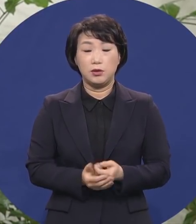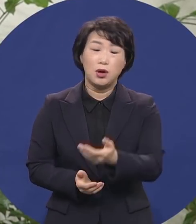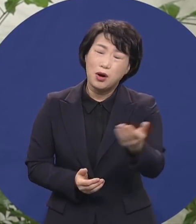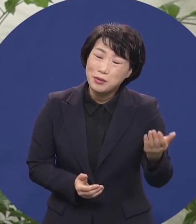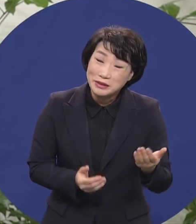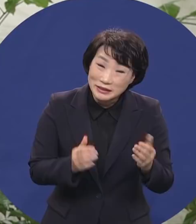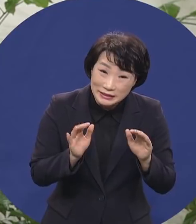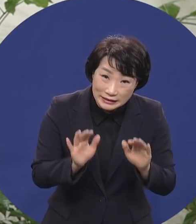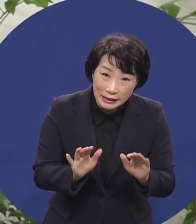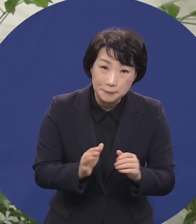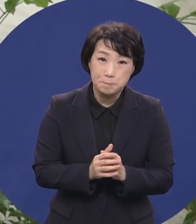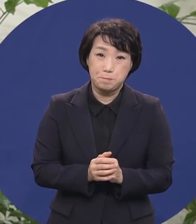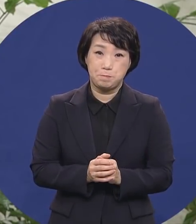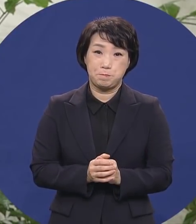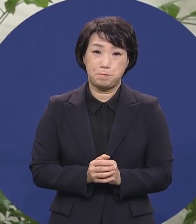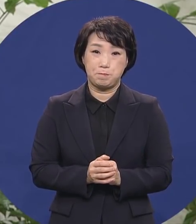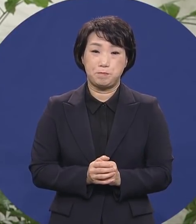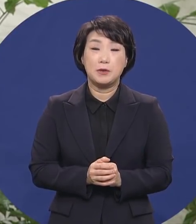절대로